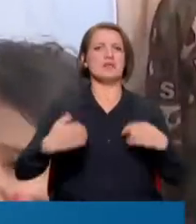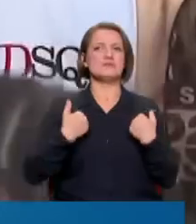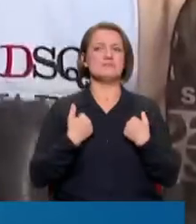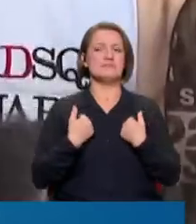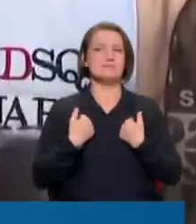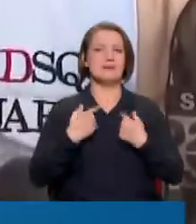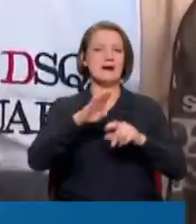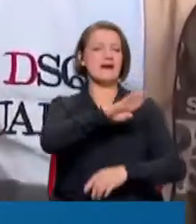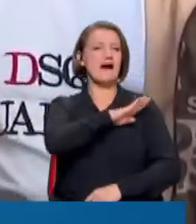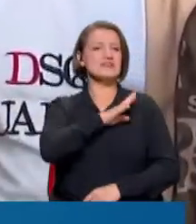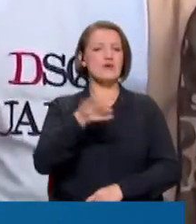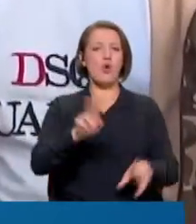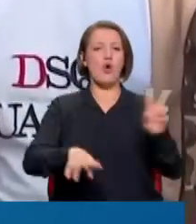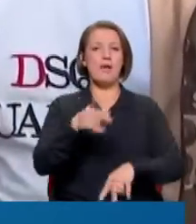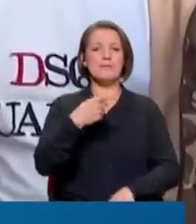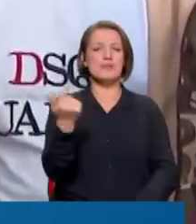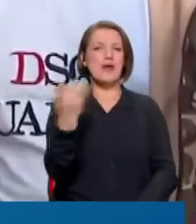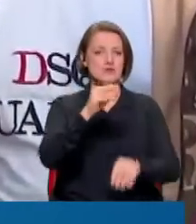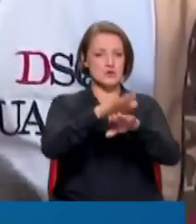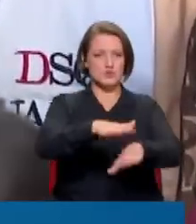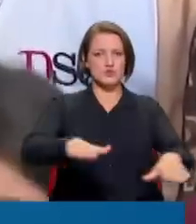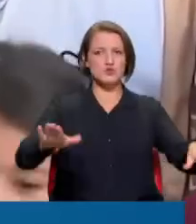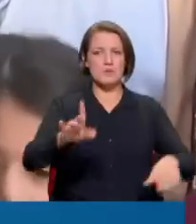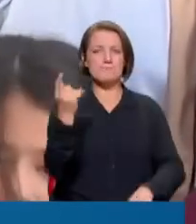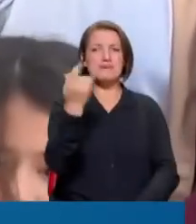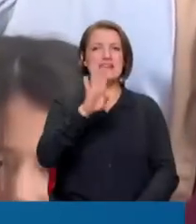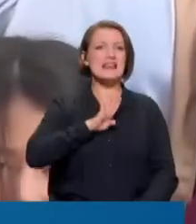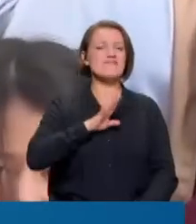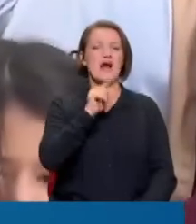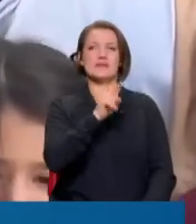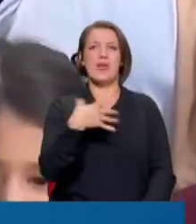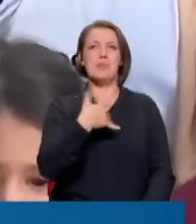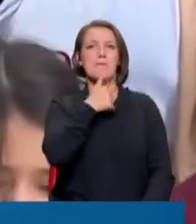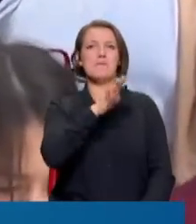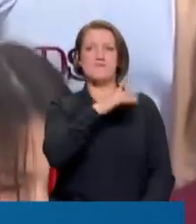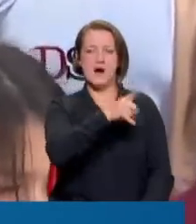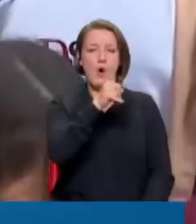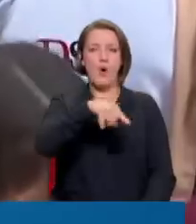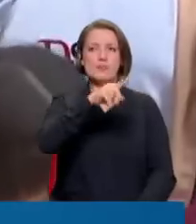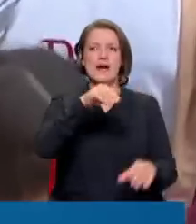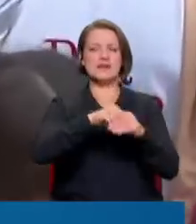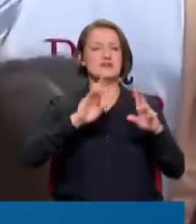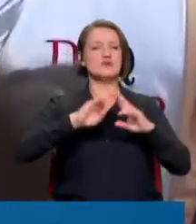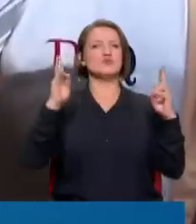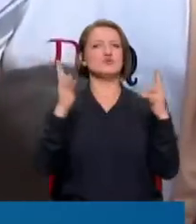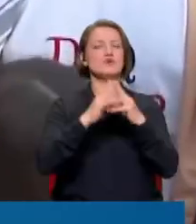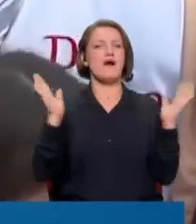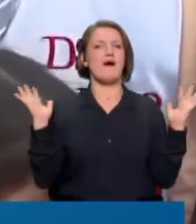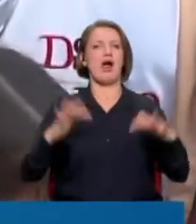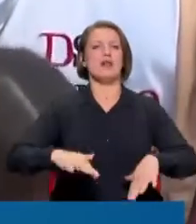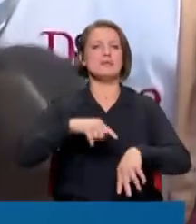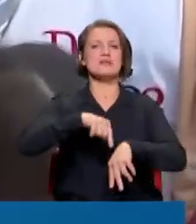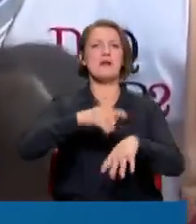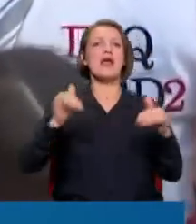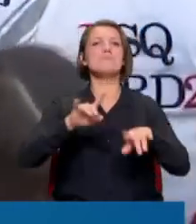evlatlarımız gede öldürülen binlerce çocuk da birilerinin evladı onlar için dünyayı ayağa kaldırma